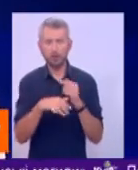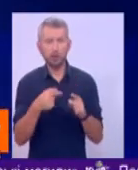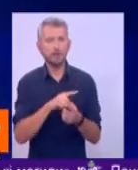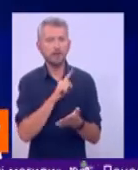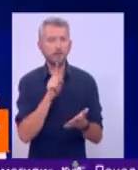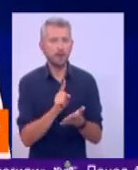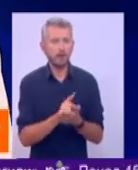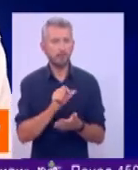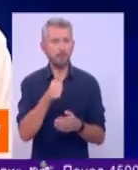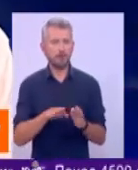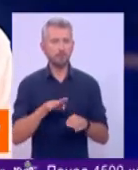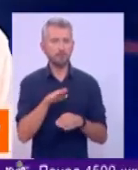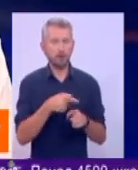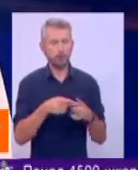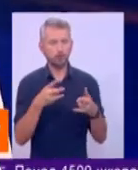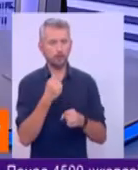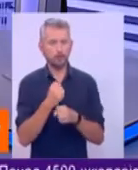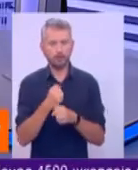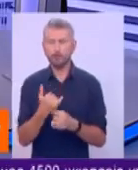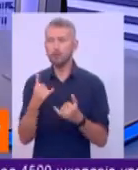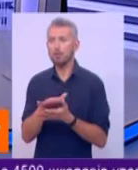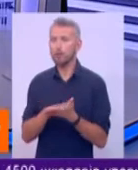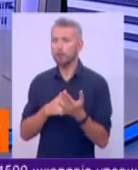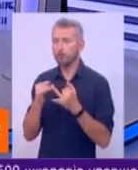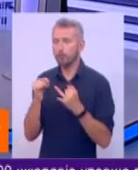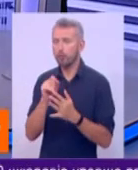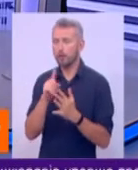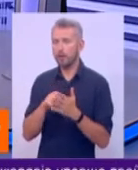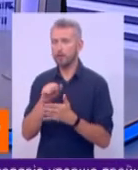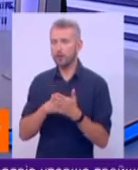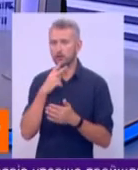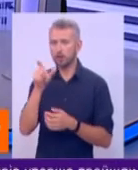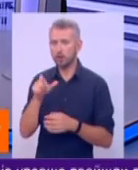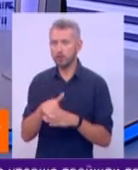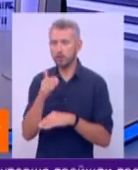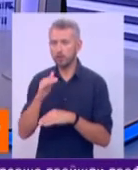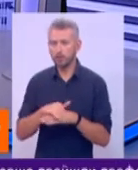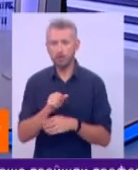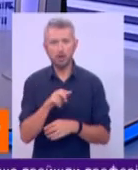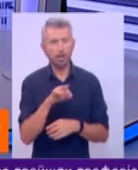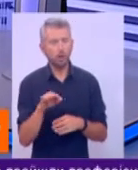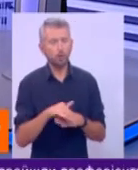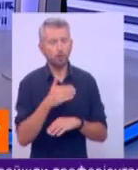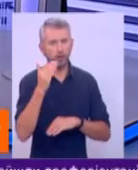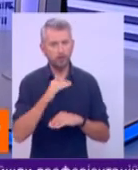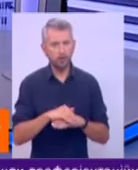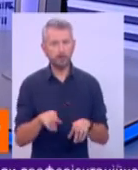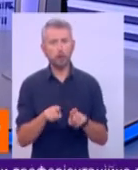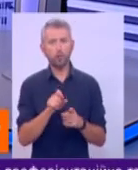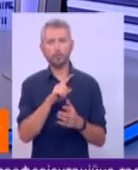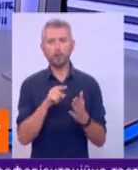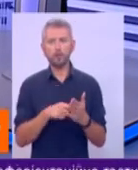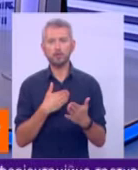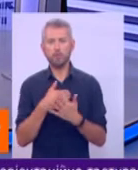обязательный первый шаг, который нужно сделать. Зараз продолжим нашу розмову. Питання від глядача. Доброго вечора. Доброго Добрый вечер. Такой вопрос.